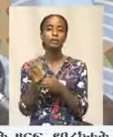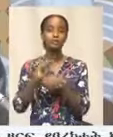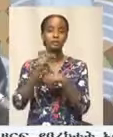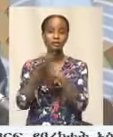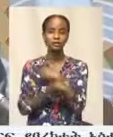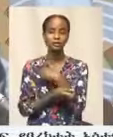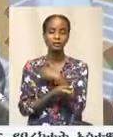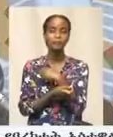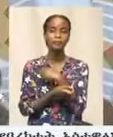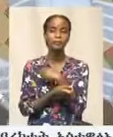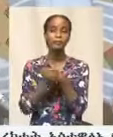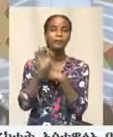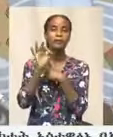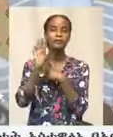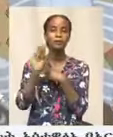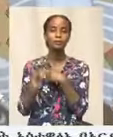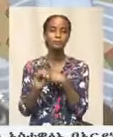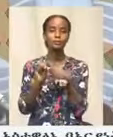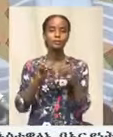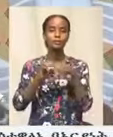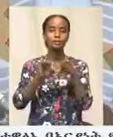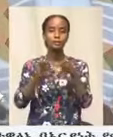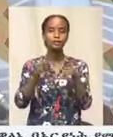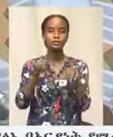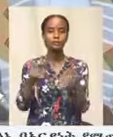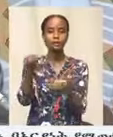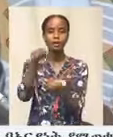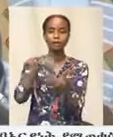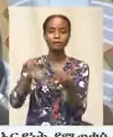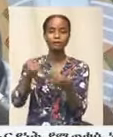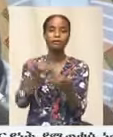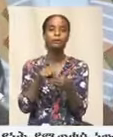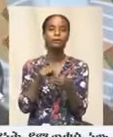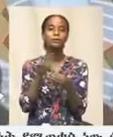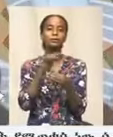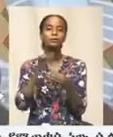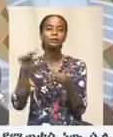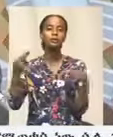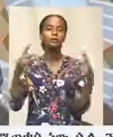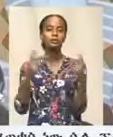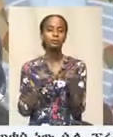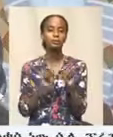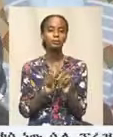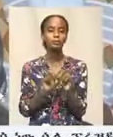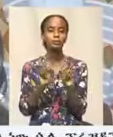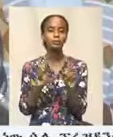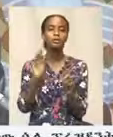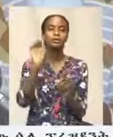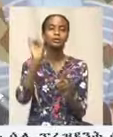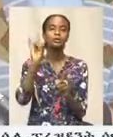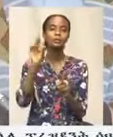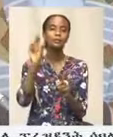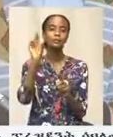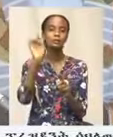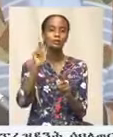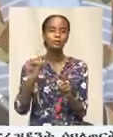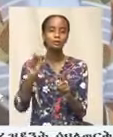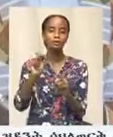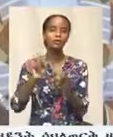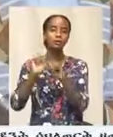ድርጅት የኤፍኤም ስርጭት በዚህ አካባቢ በምስራቁ ቀጠና በተለይ ከዘቢደር ተራራ ወደዚህ